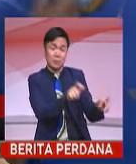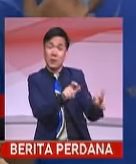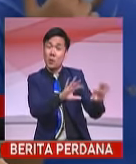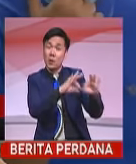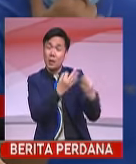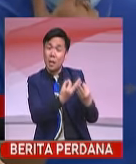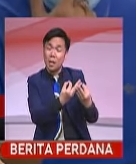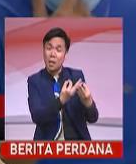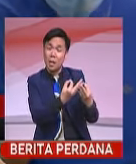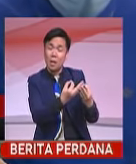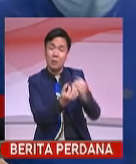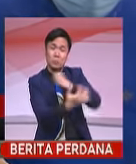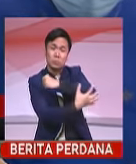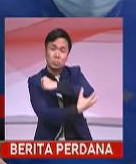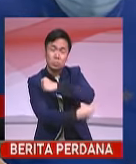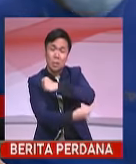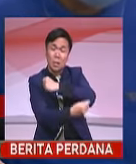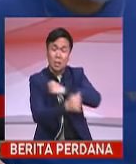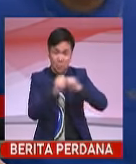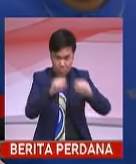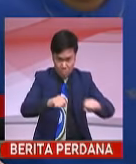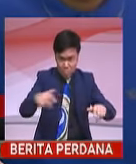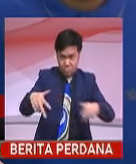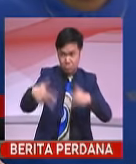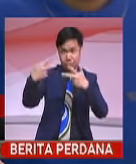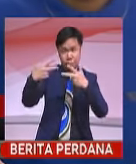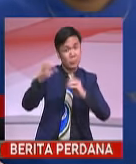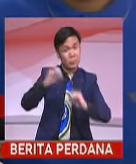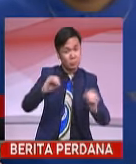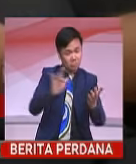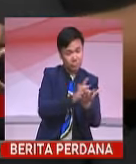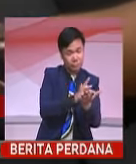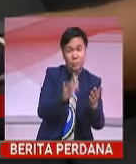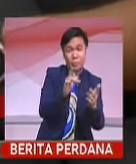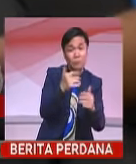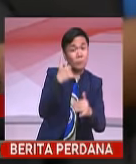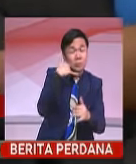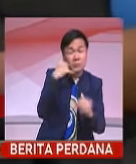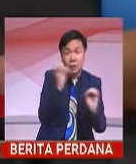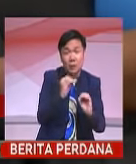untuk mengikuti pelajaran PR ini dengan lebih berkesan.